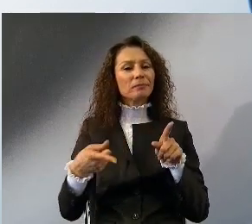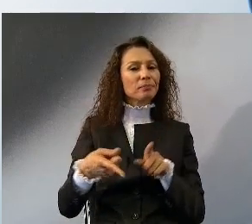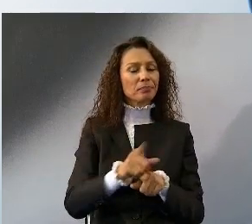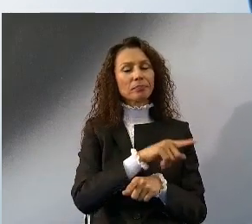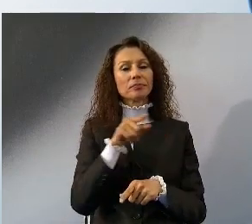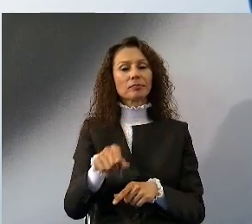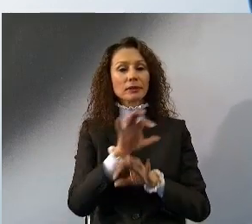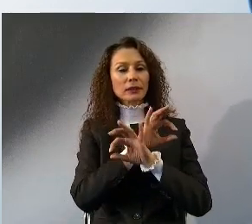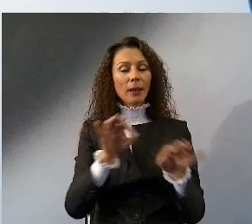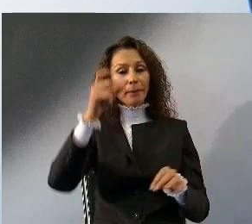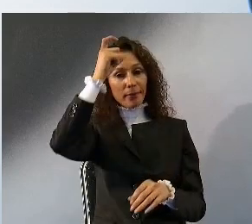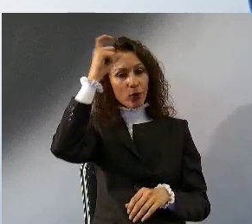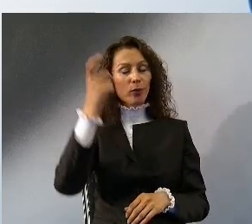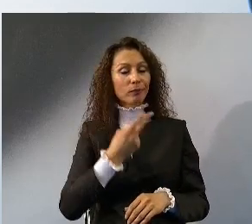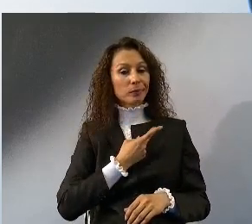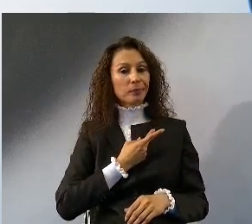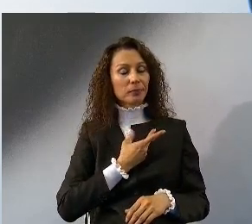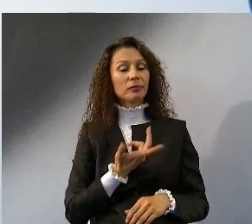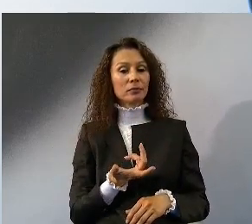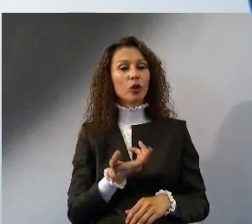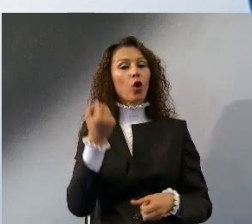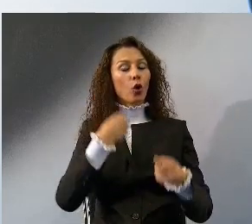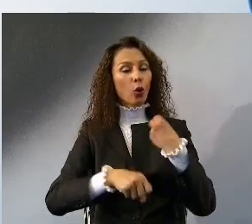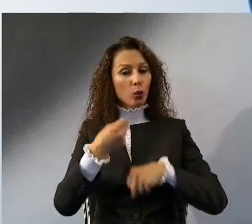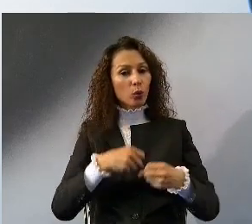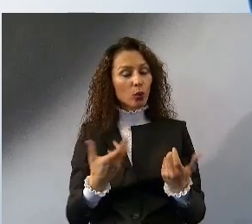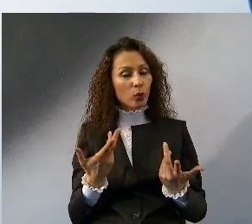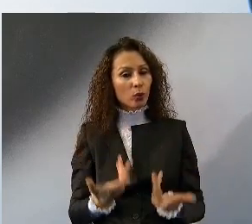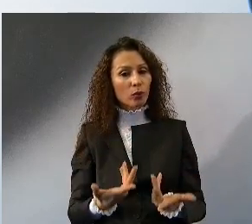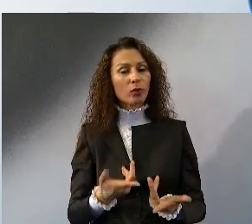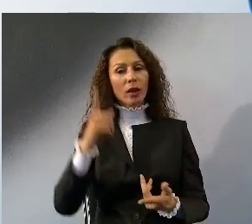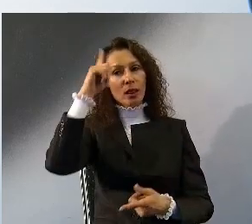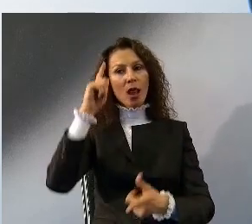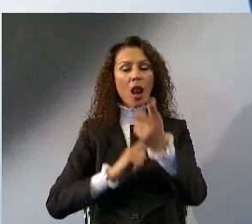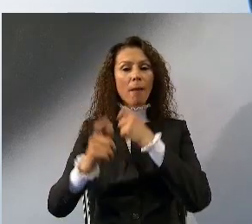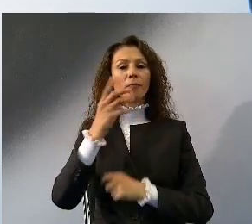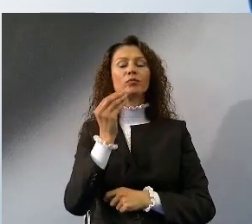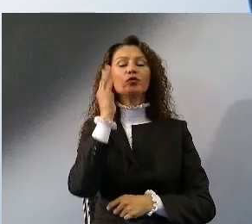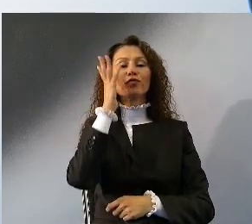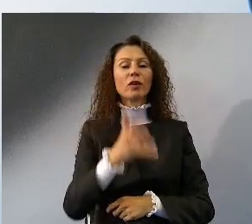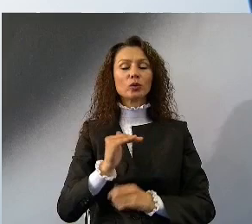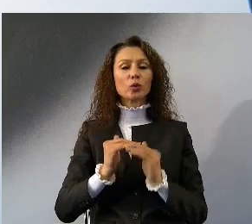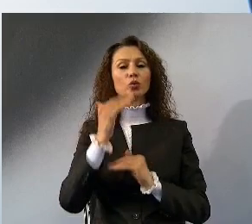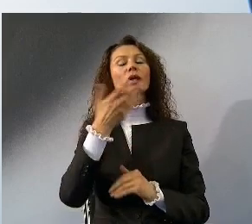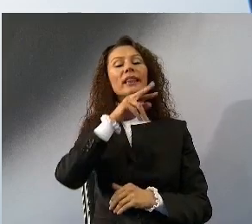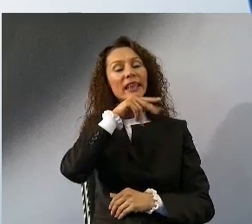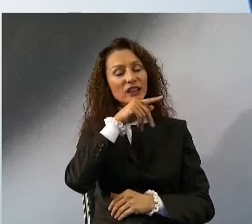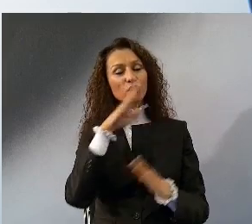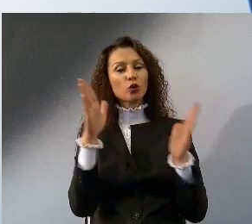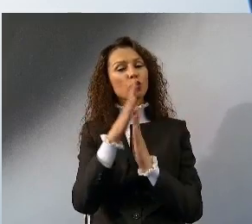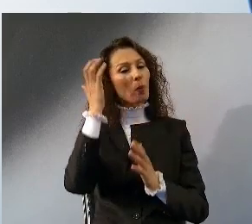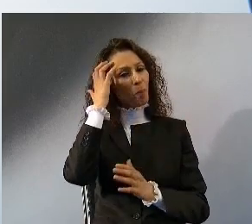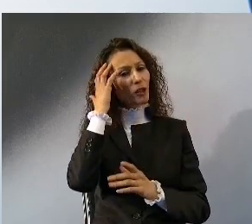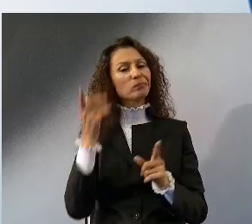yerli tahıllardan üretilmiş un. Bunların hepsi talebi yüksek olanlar ve tabii ki küçükbaş, keçi ve koyun